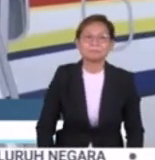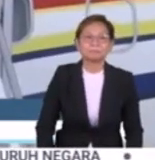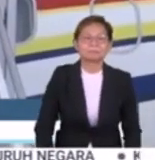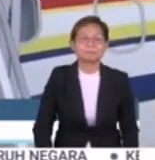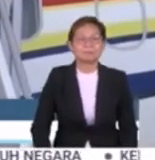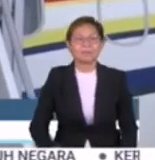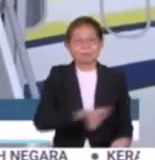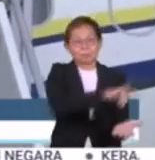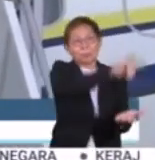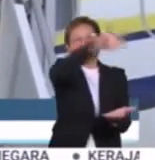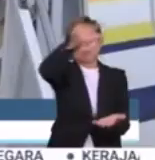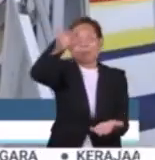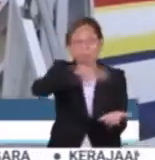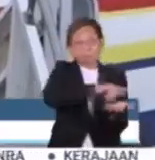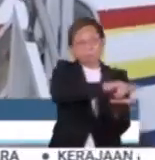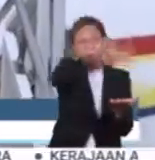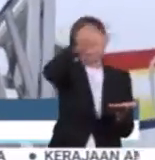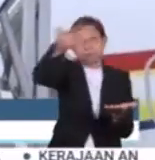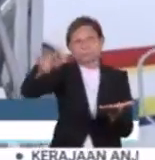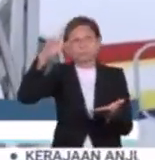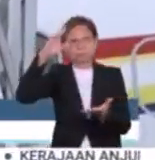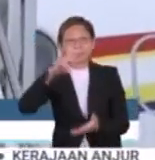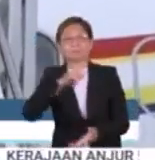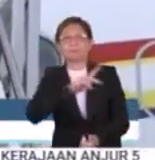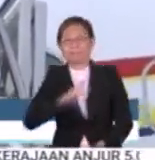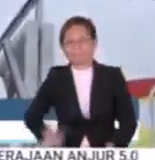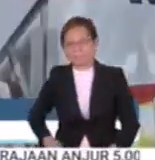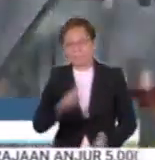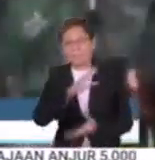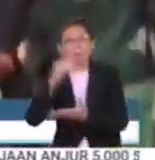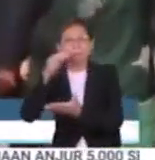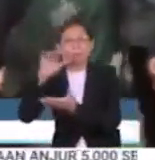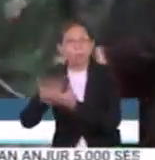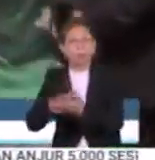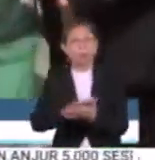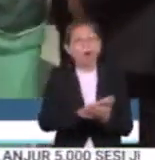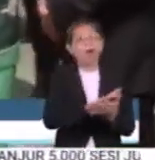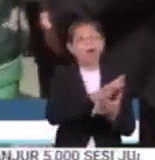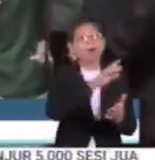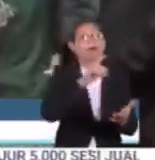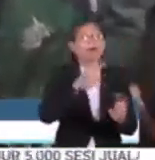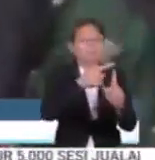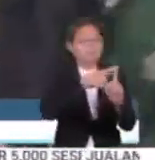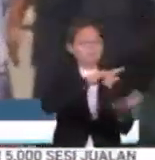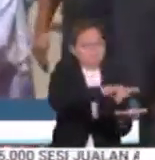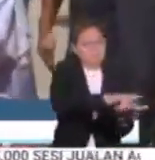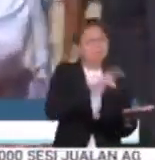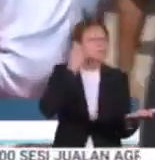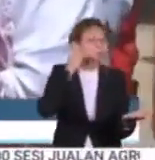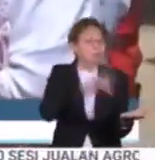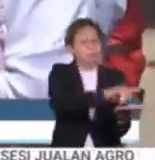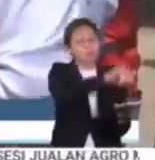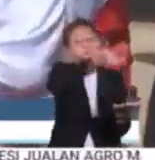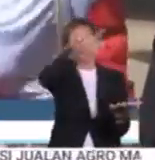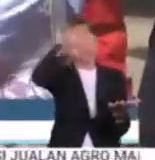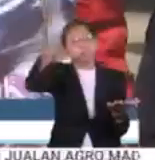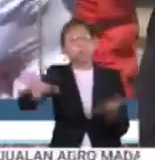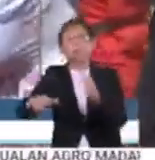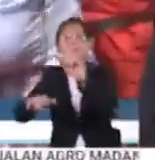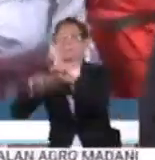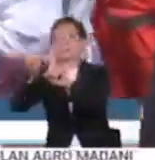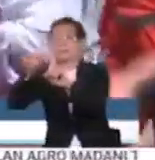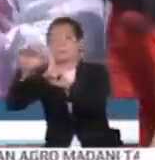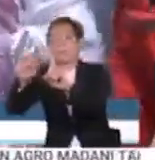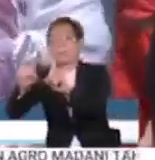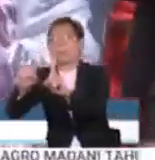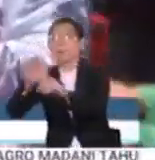pesawat membawa Sri Paduka berdua yang melepas dari pangkalan Tantra udara di Raja Malaysia Subang mendarat pukul 150 tengah